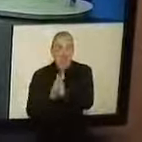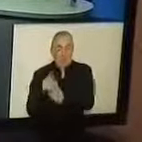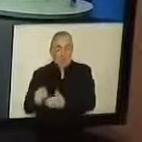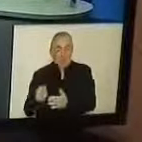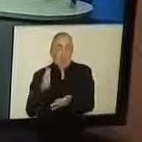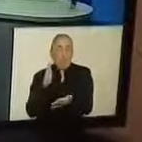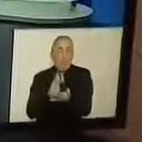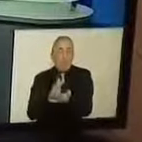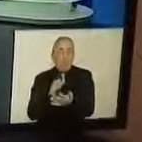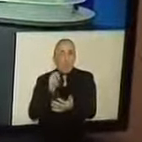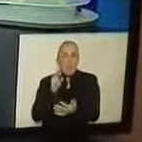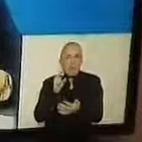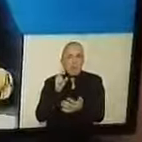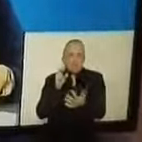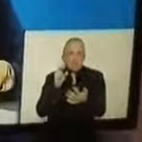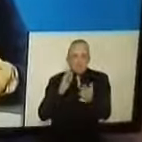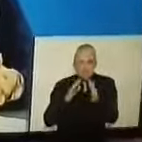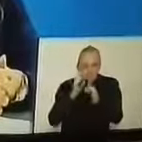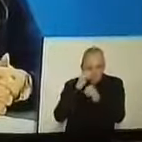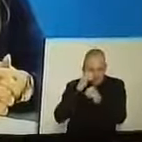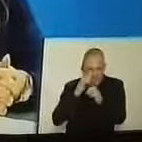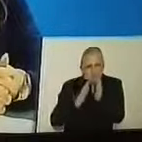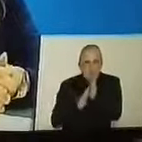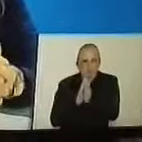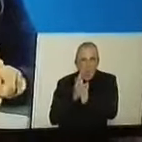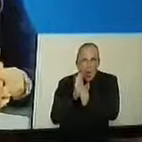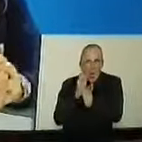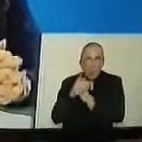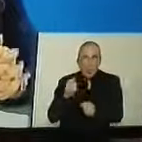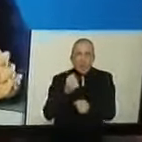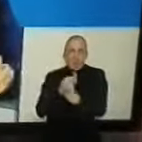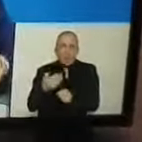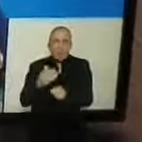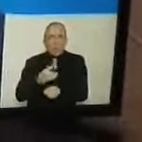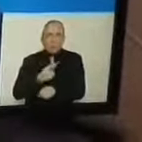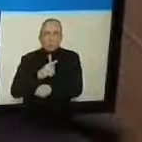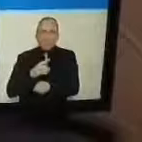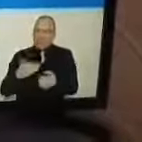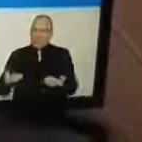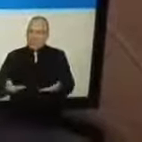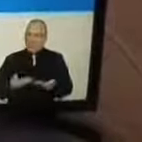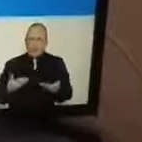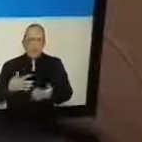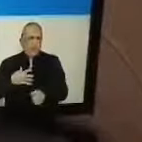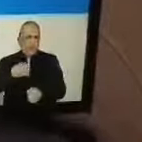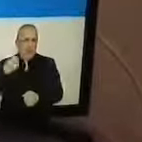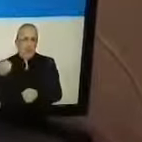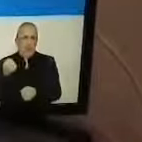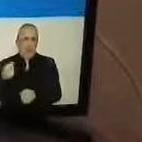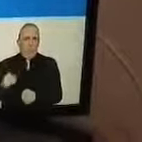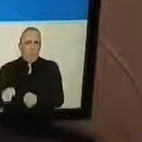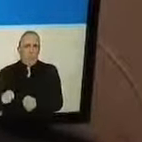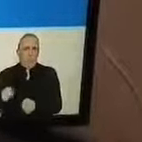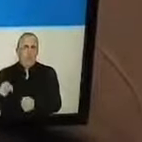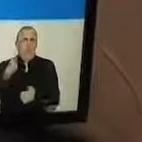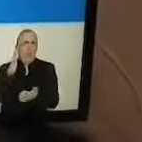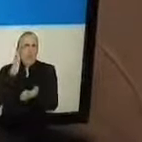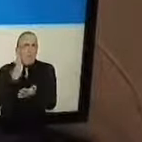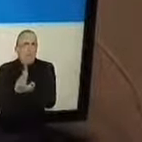такі біологічні характеристики, які роблять її дуже живучою. По-перше, вона має